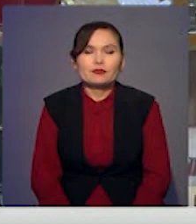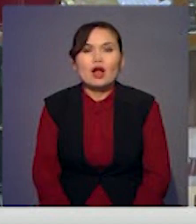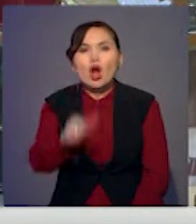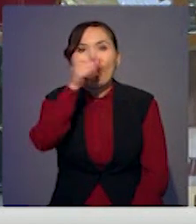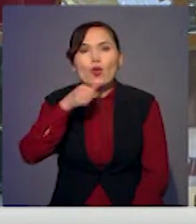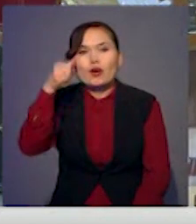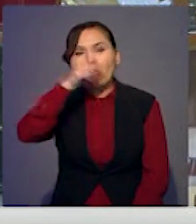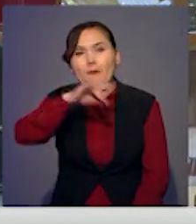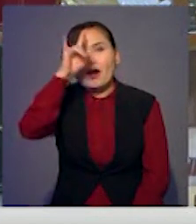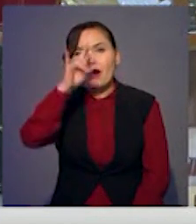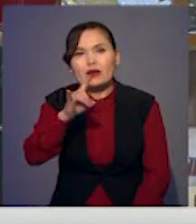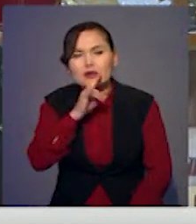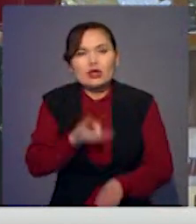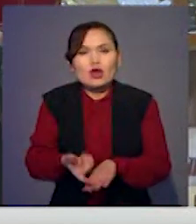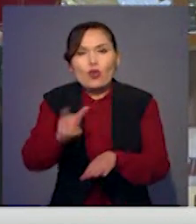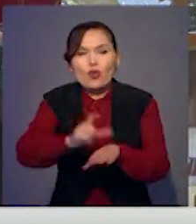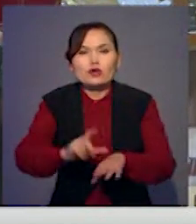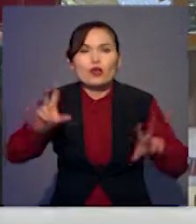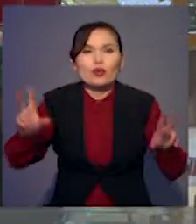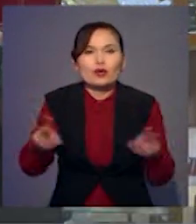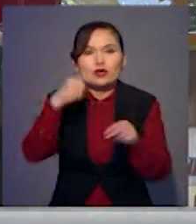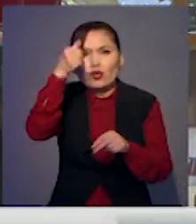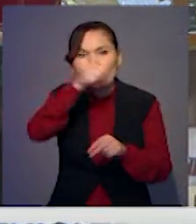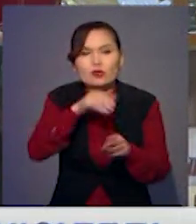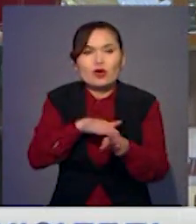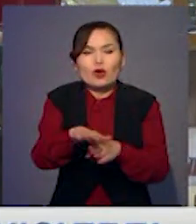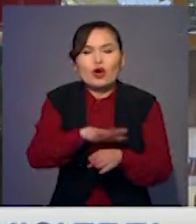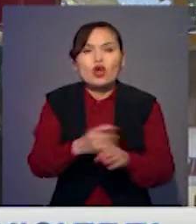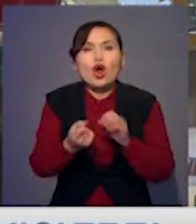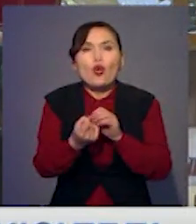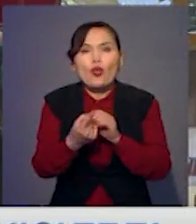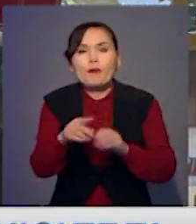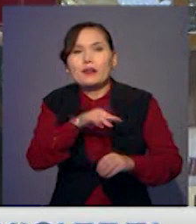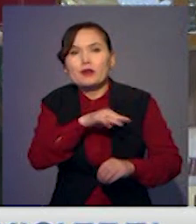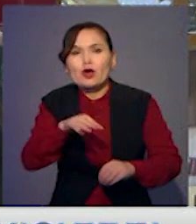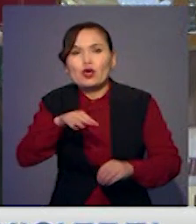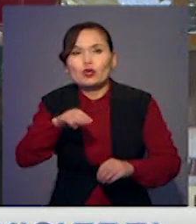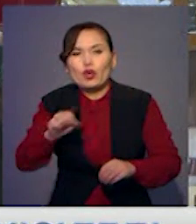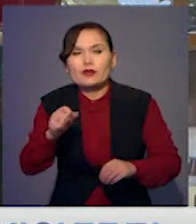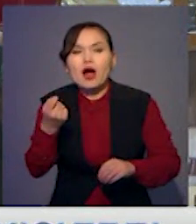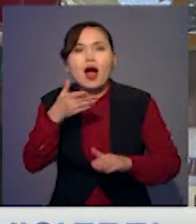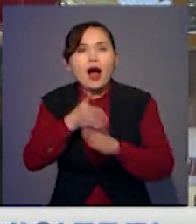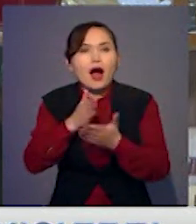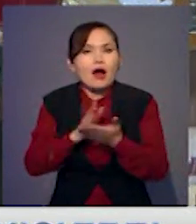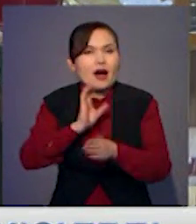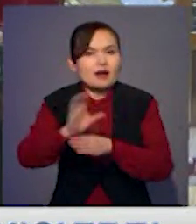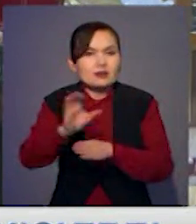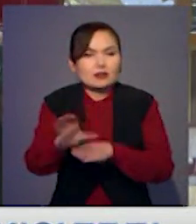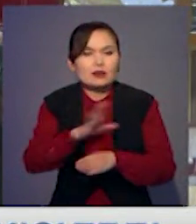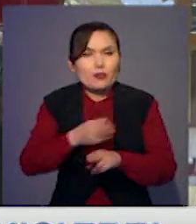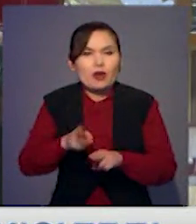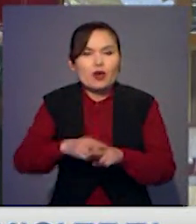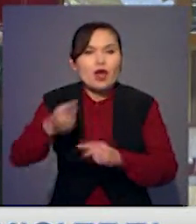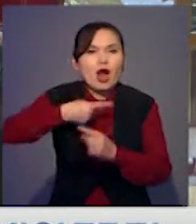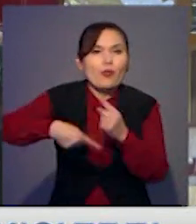Өткен жыл Қазақстан үшін табысты болған. Біз 11 миллион 700 мың тонна астық экспорттадық. Алдымызда әрі қарай нарықтарымызды